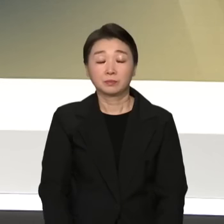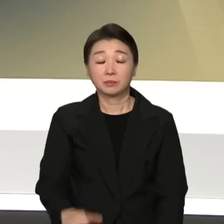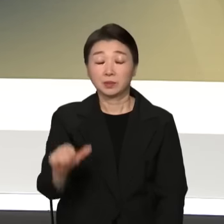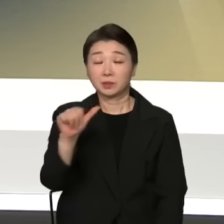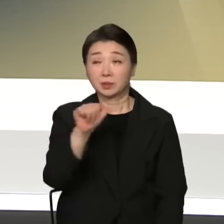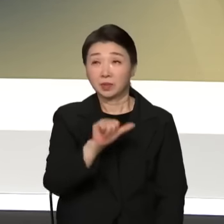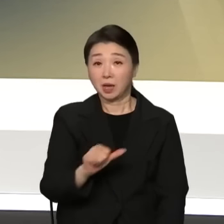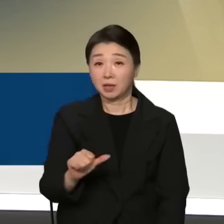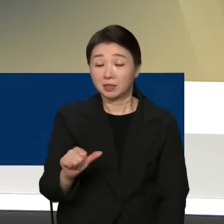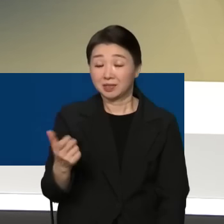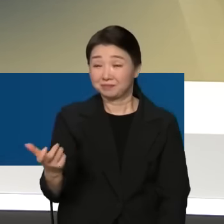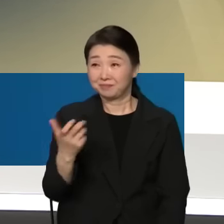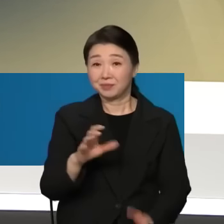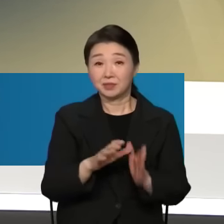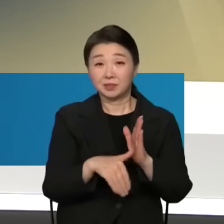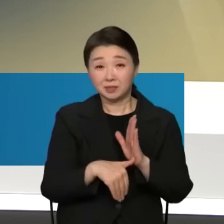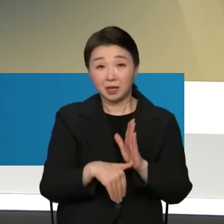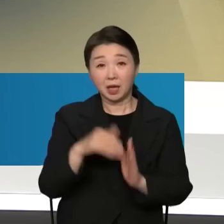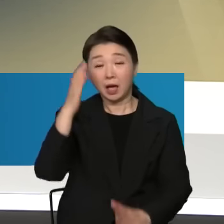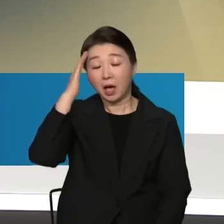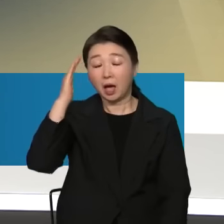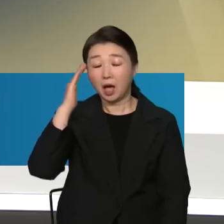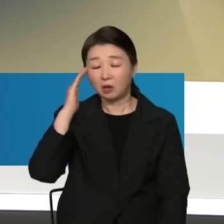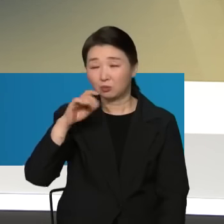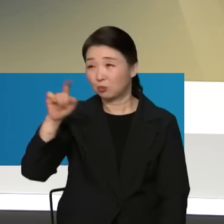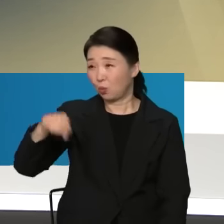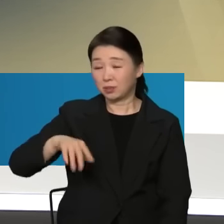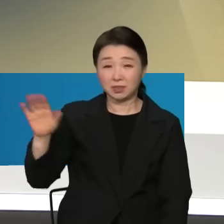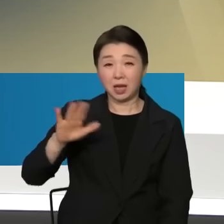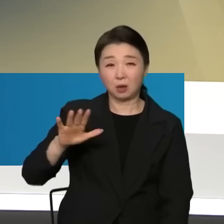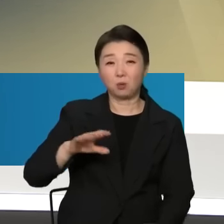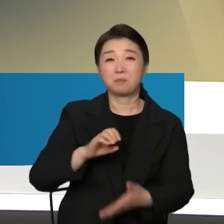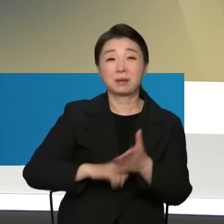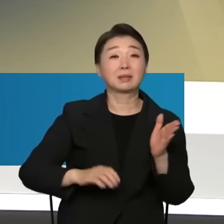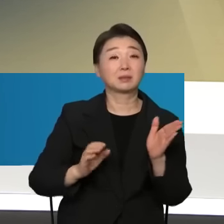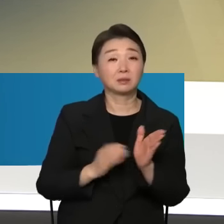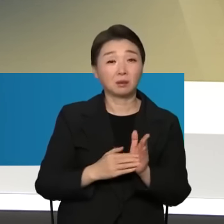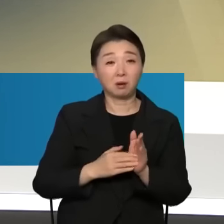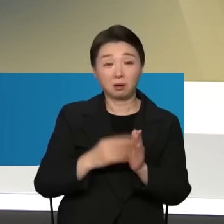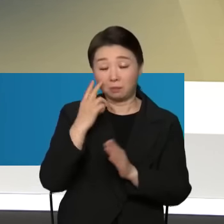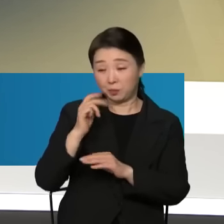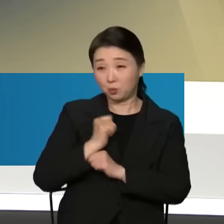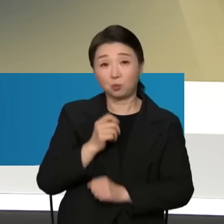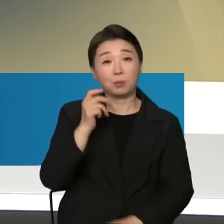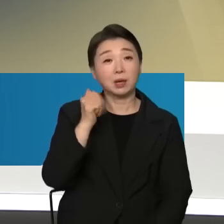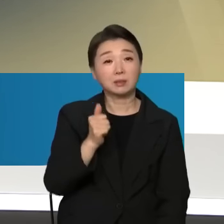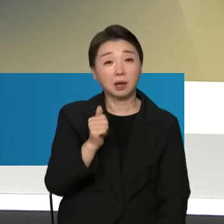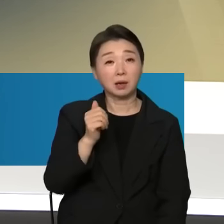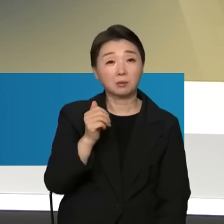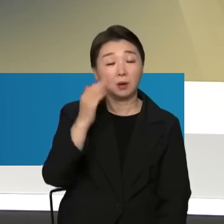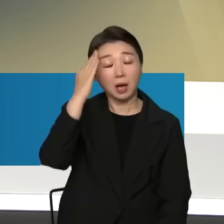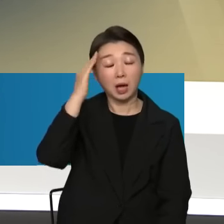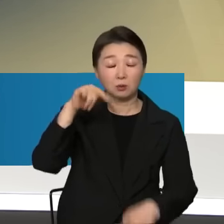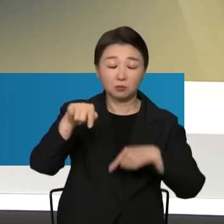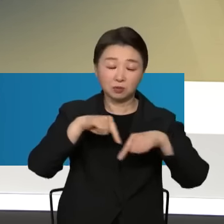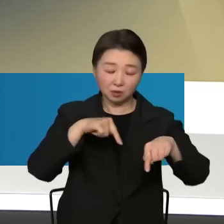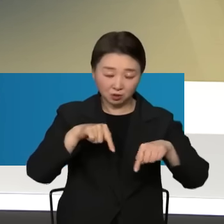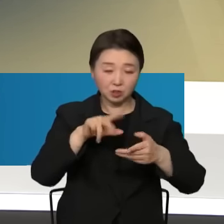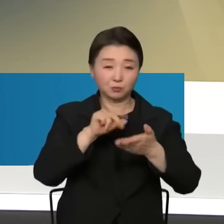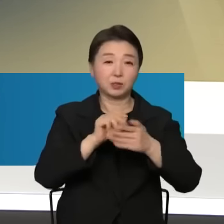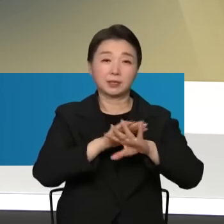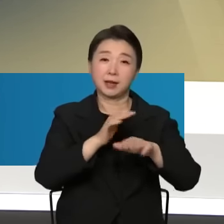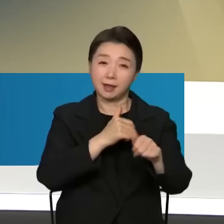아시아 순방에서 이례적으로 한국을 건너뛴 미국의 국방장관이 한국이 정치적 도전을 헤쳐 나갈 거라고